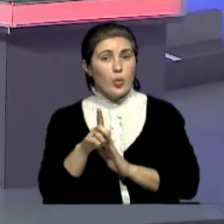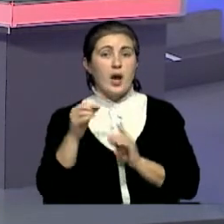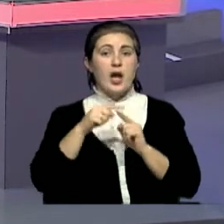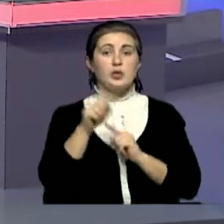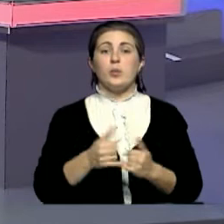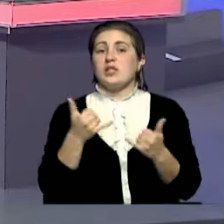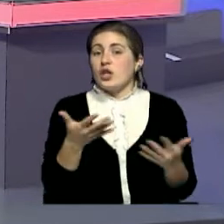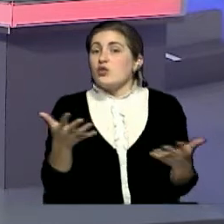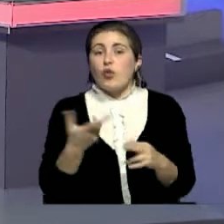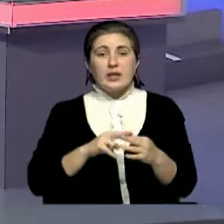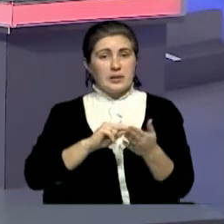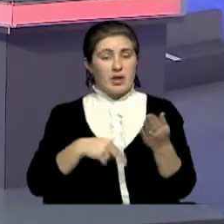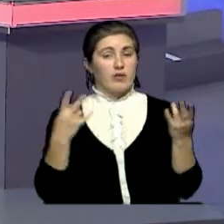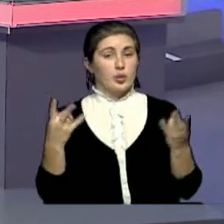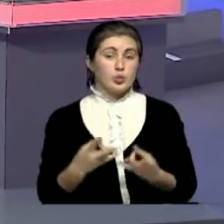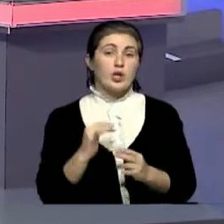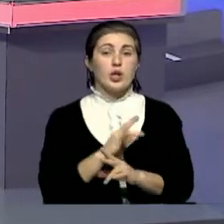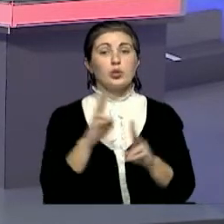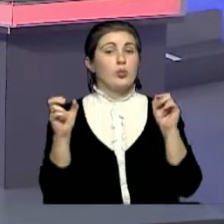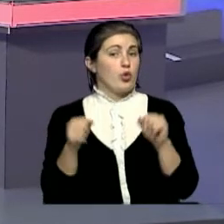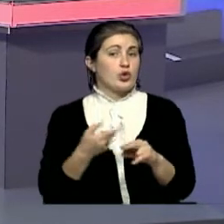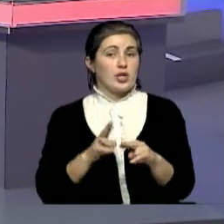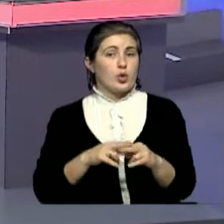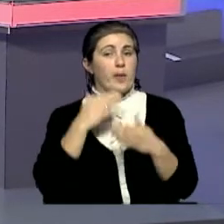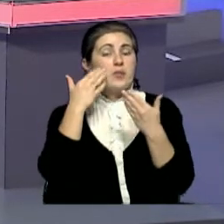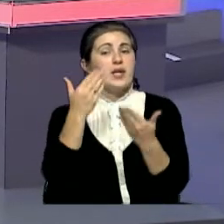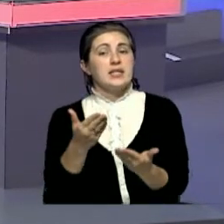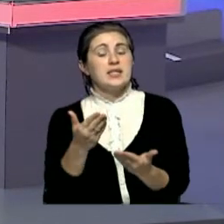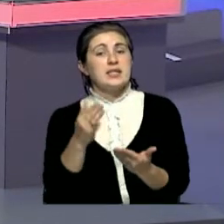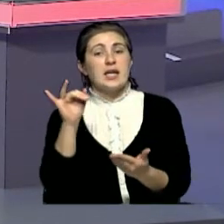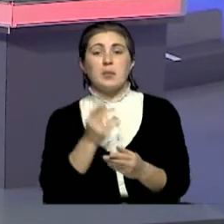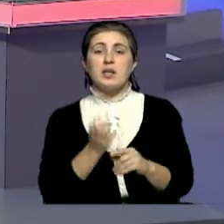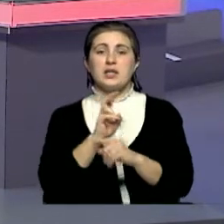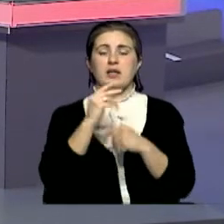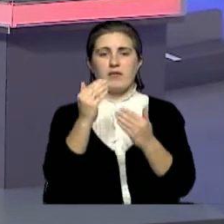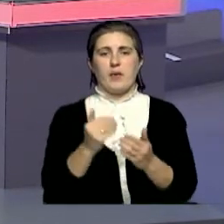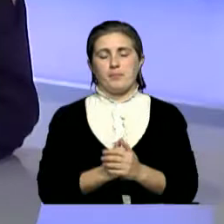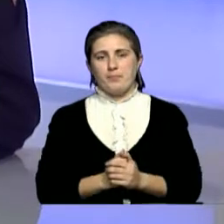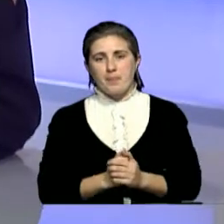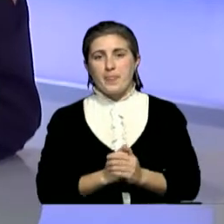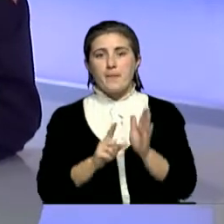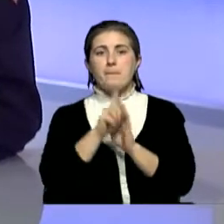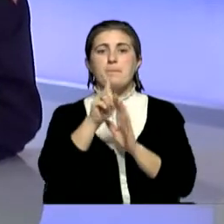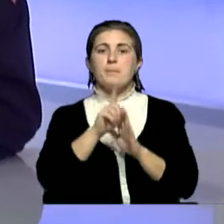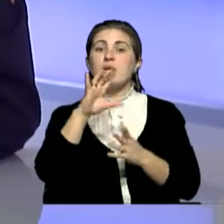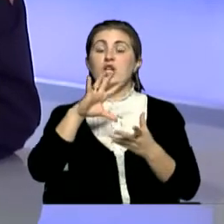для чего эта справка нужна и кто может за нее обратиться и прийти к вам. Ну, прежде